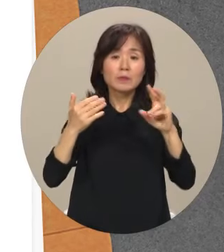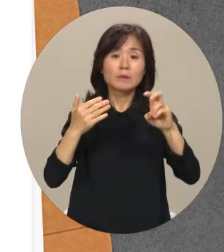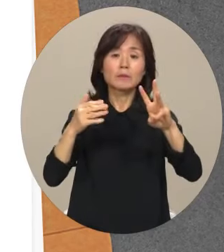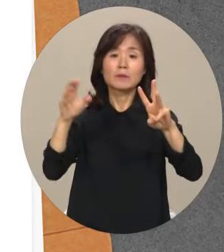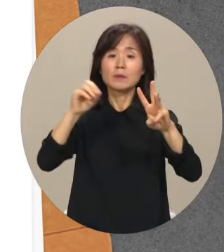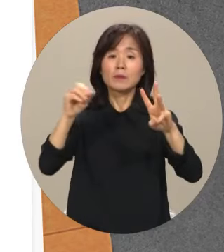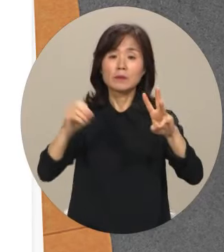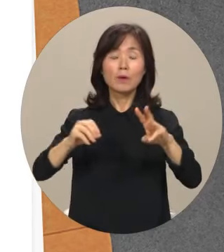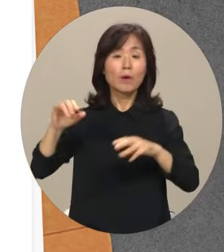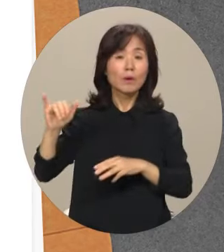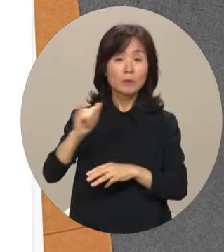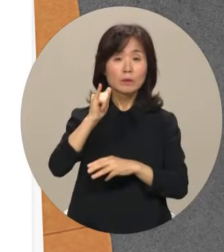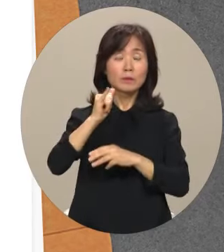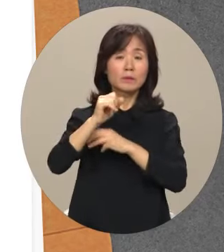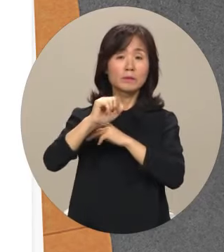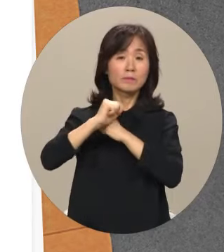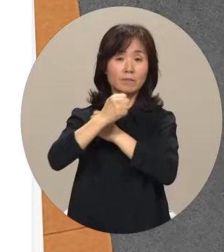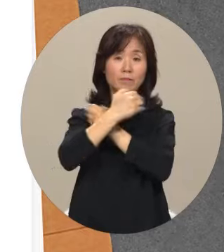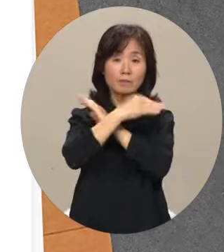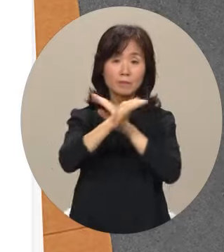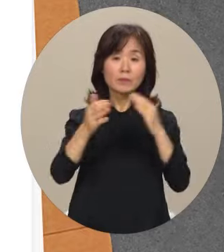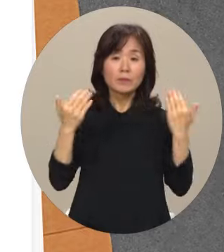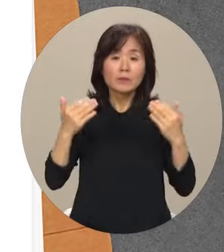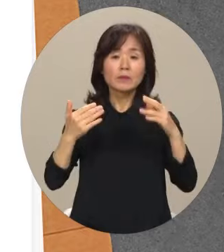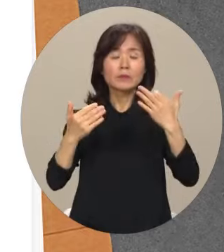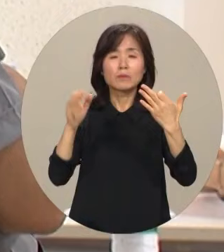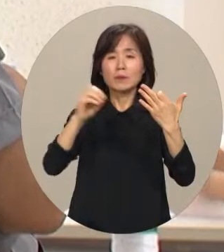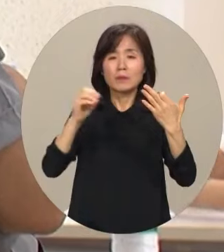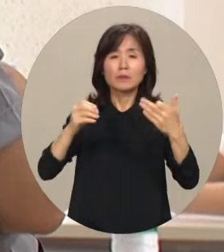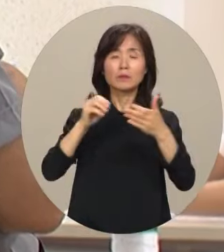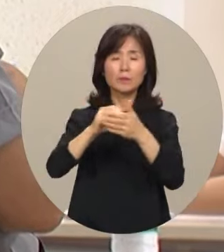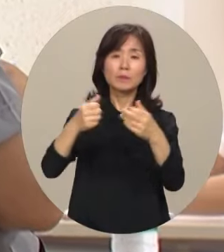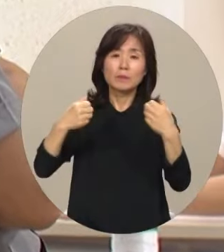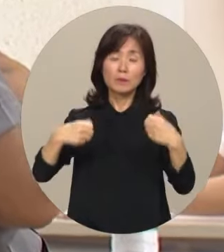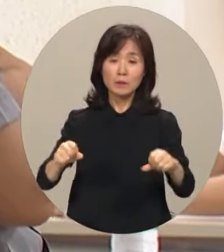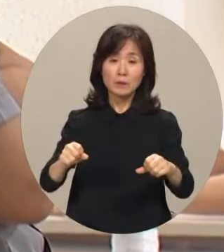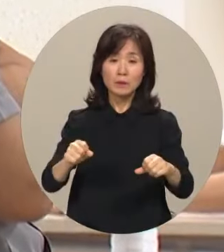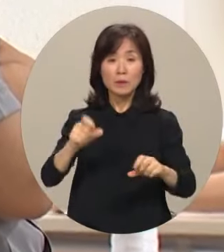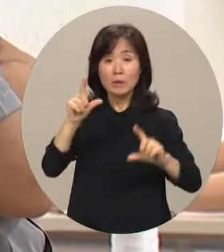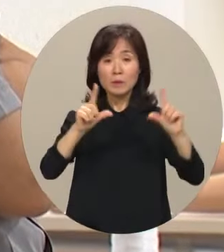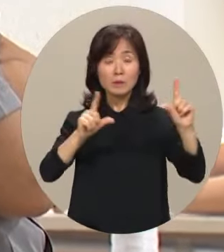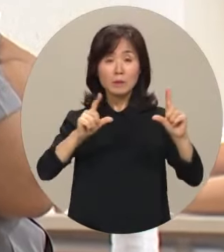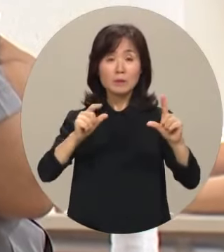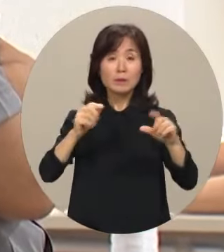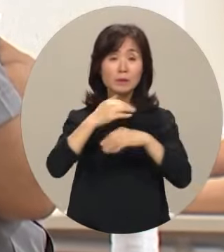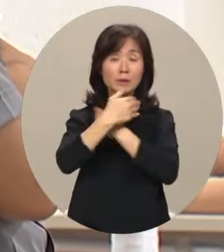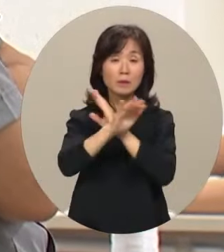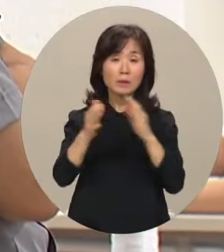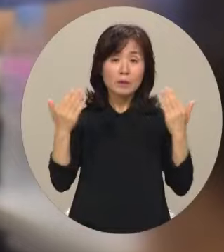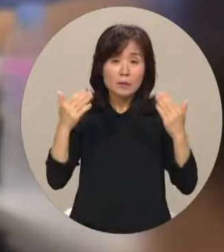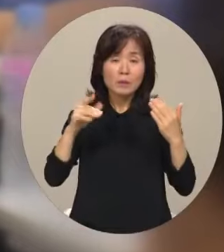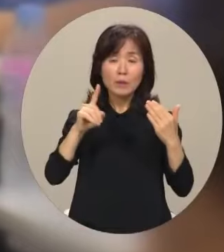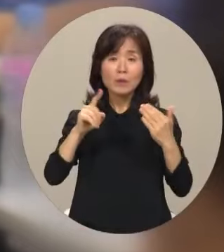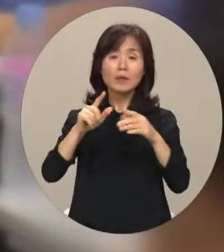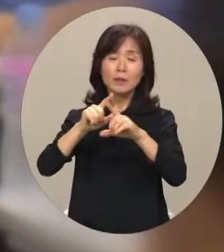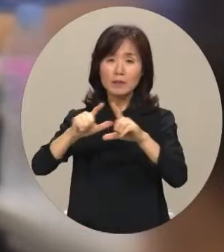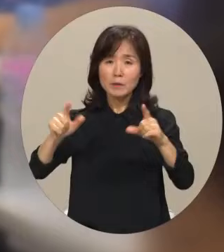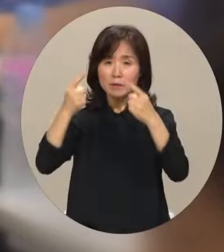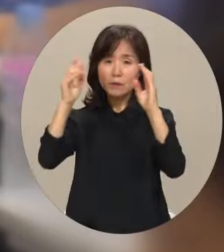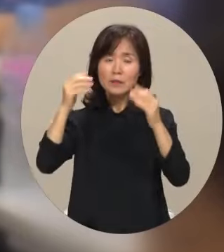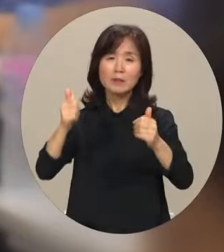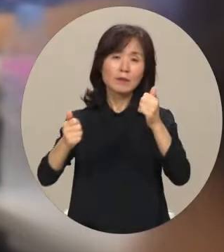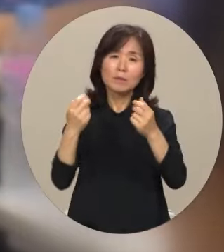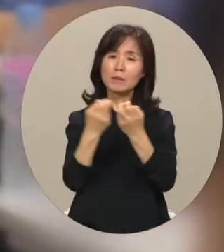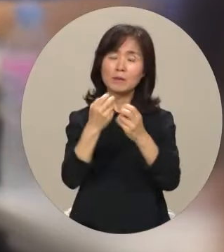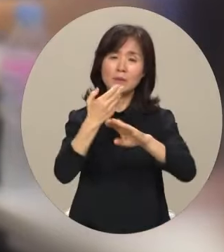공군사관학교는 19% 등록 포기율 보였습니다 이런 현상은 사관학교의 경우 일반대학과 전형 방법이